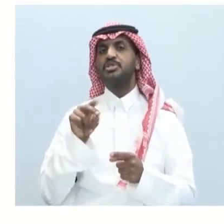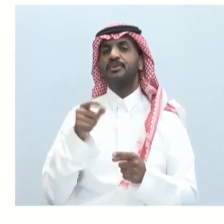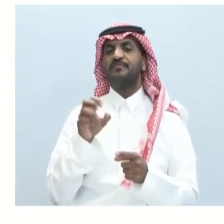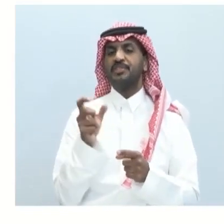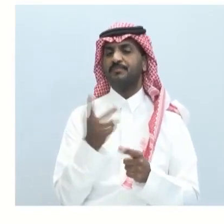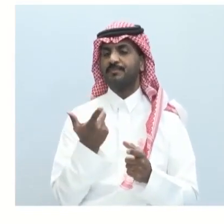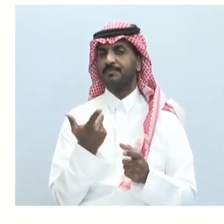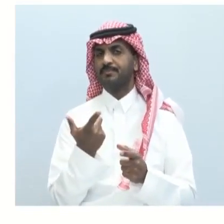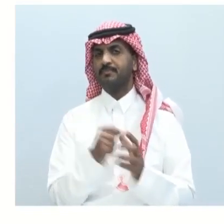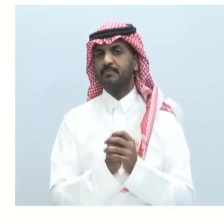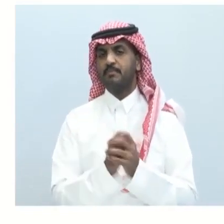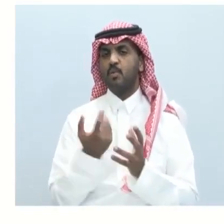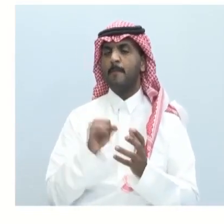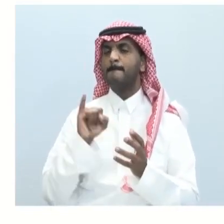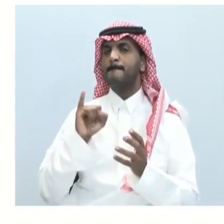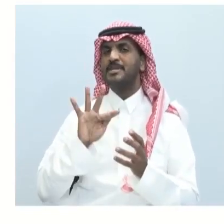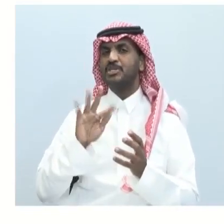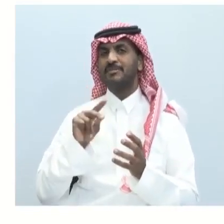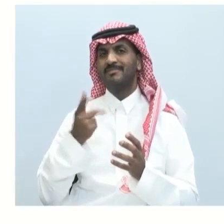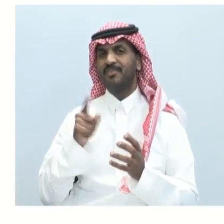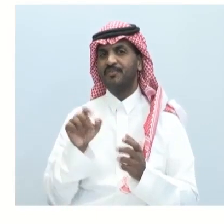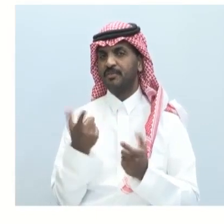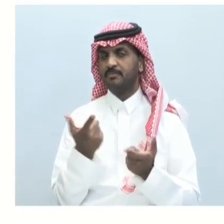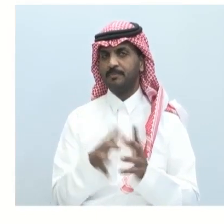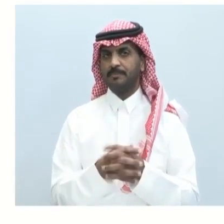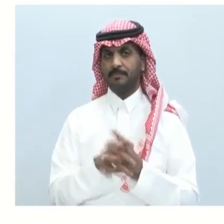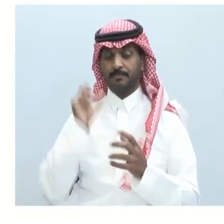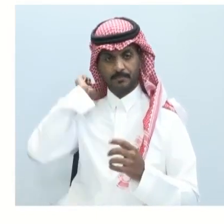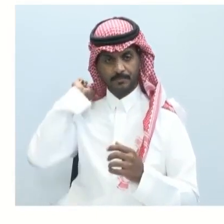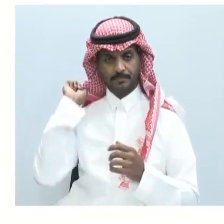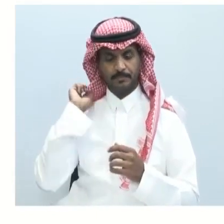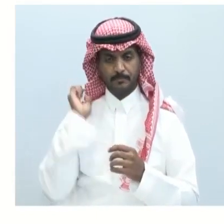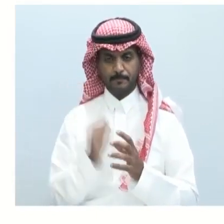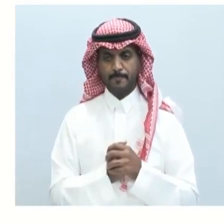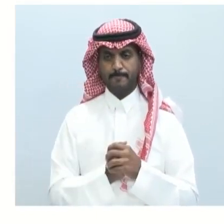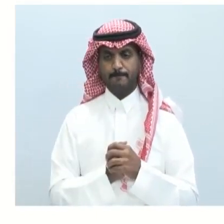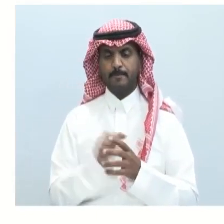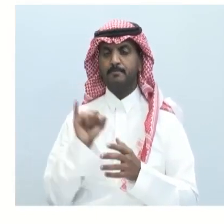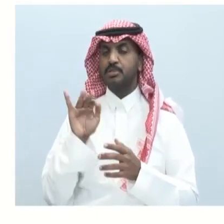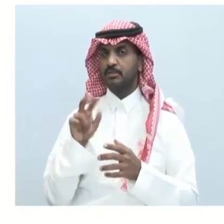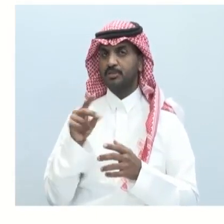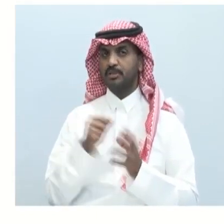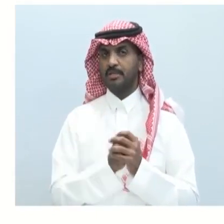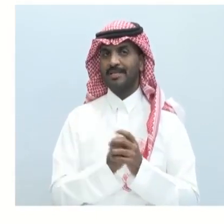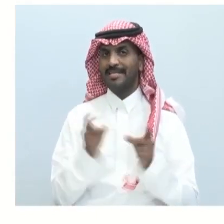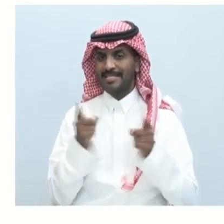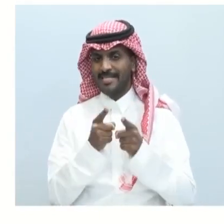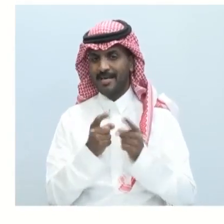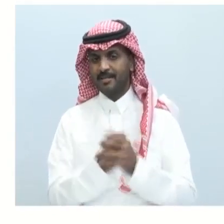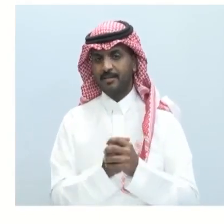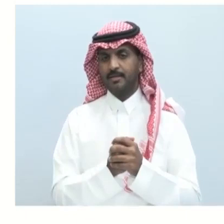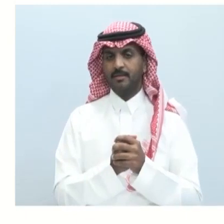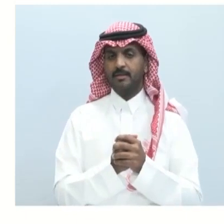ما هي مشطر فيجن او ماذا نقصد بمشطر فجن مشتر فجن هي اختصار